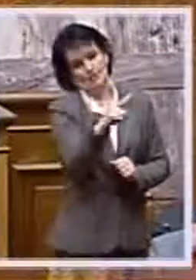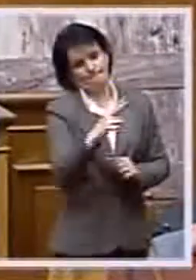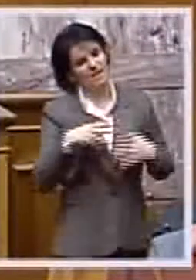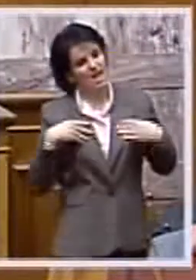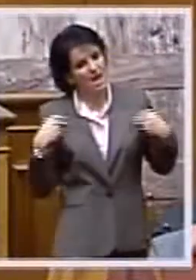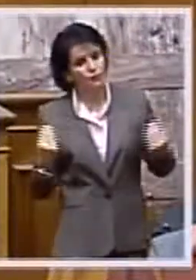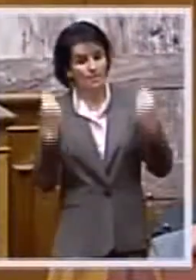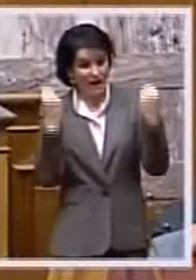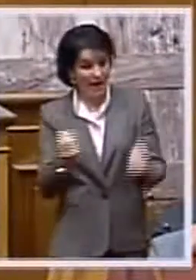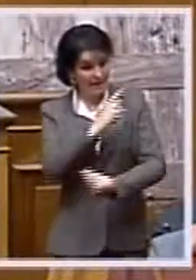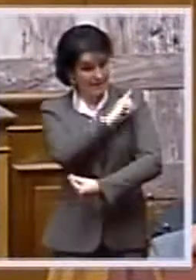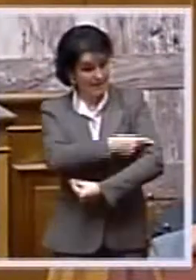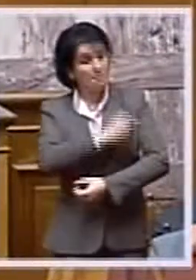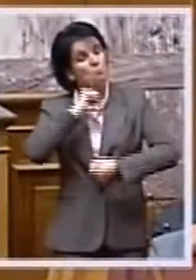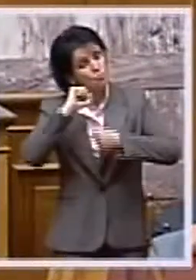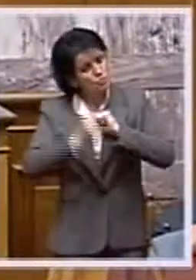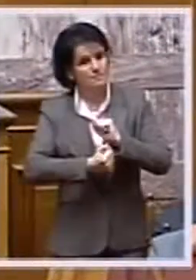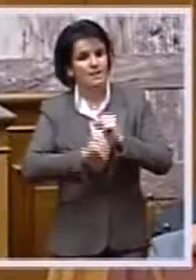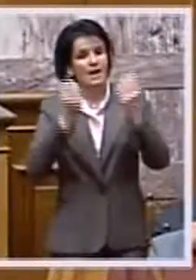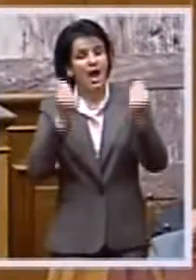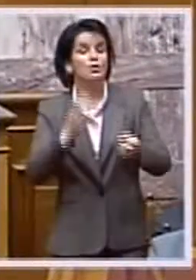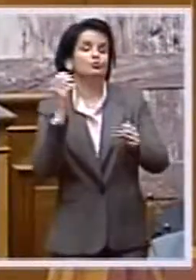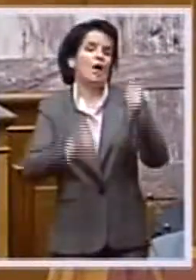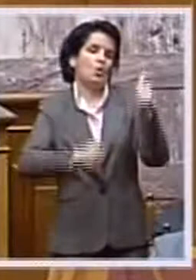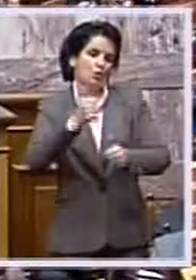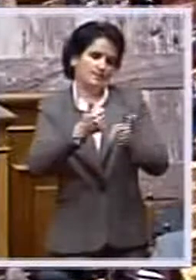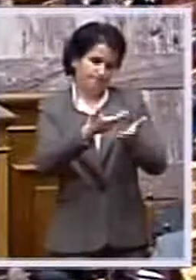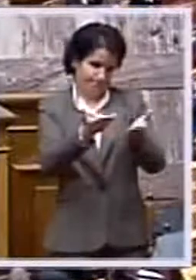Εύχομαι καλή δύναμη, καλή προσπάθεια, καλούς αγώνες.